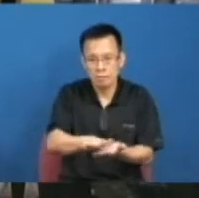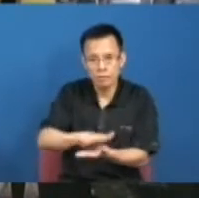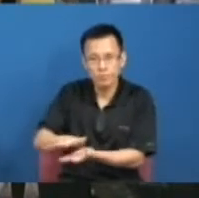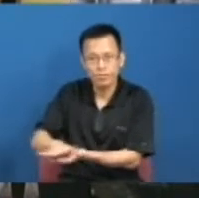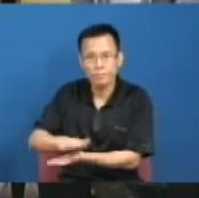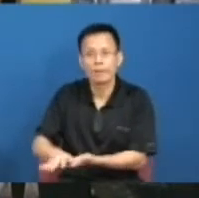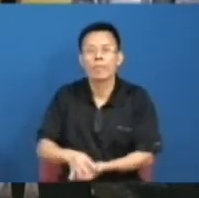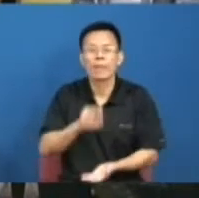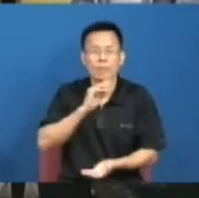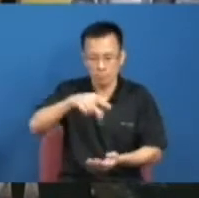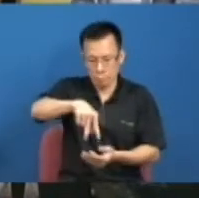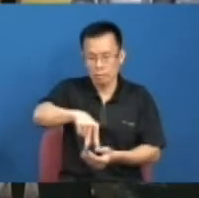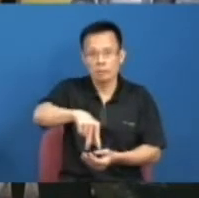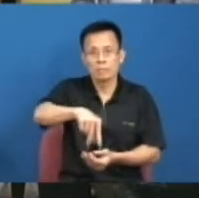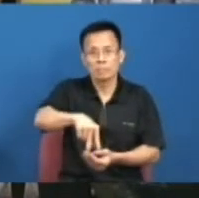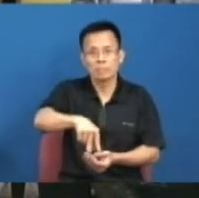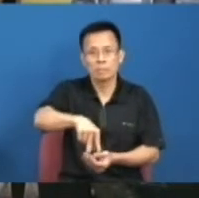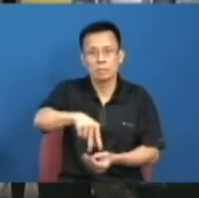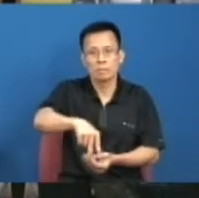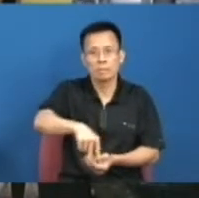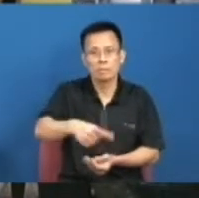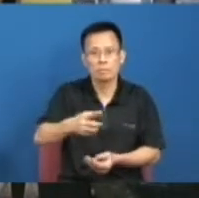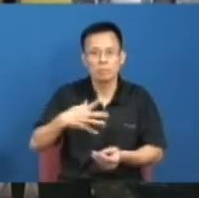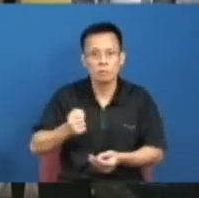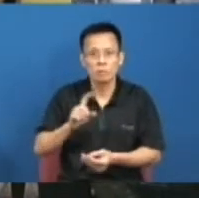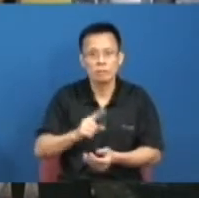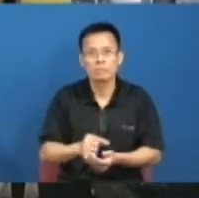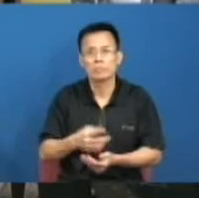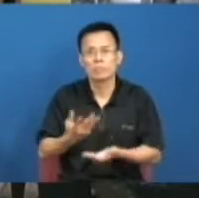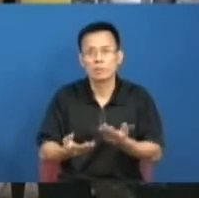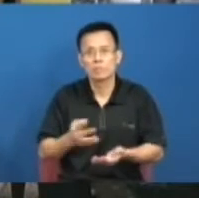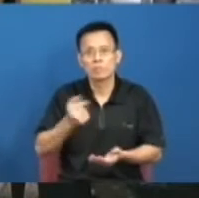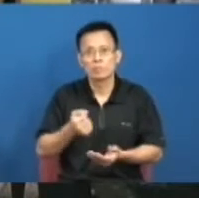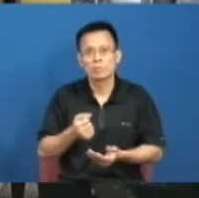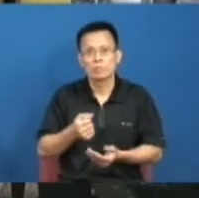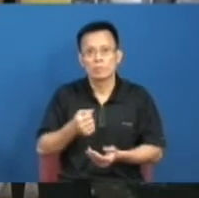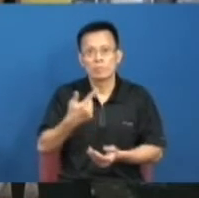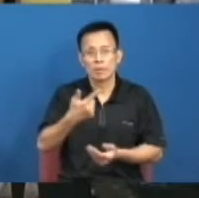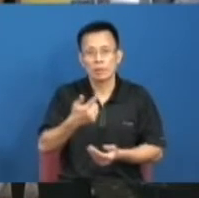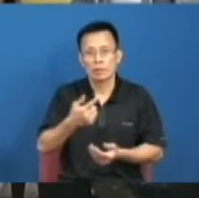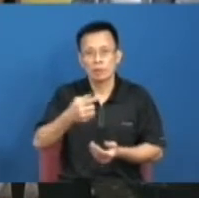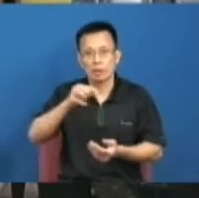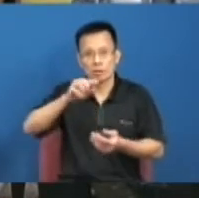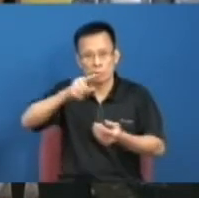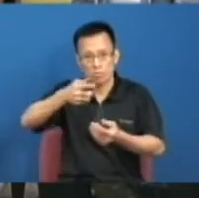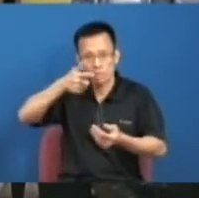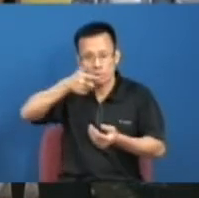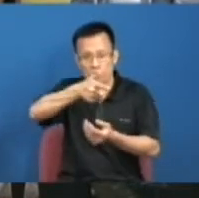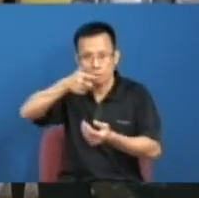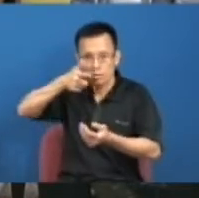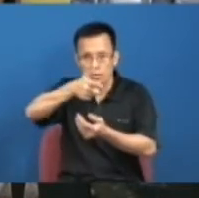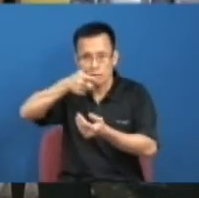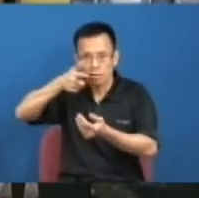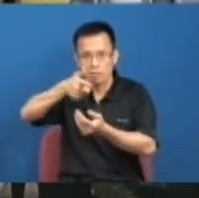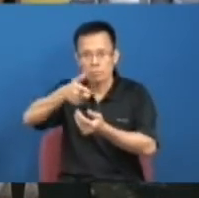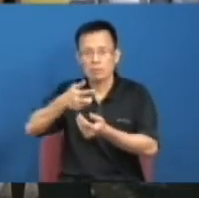腳咧，如果係即係個支撐架咧，用啲乜嘢？ 咁我可能我哋用翻啲八扎螺絲打翻入去咯，同埋就接翻膠咯，咁啊